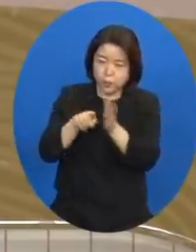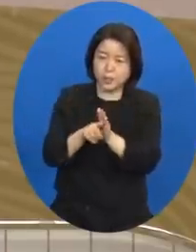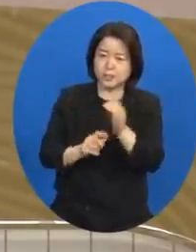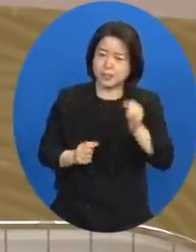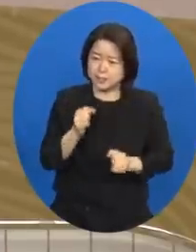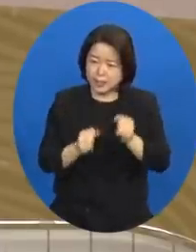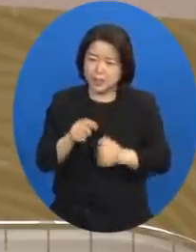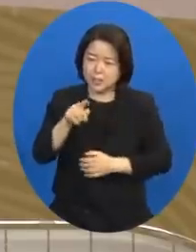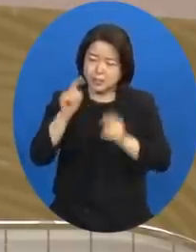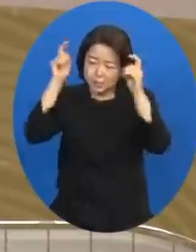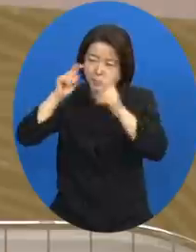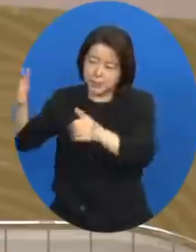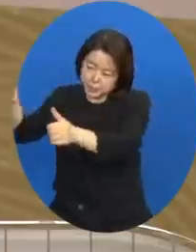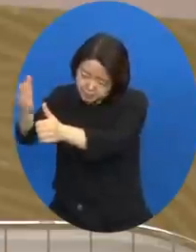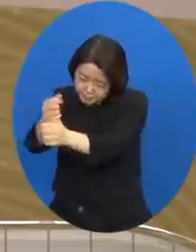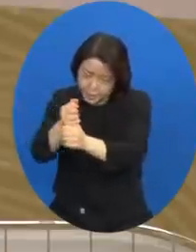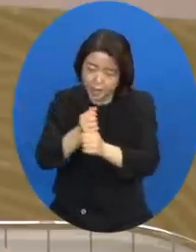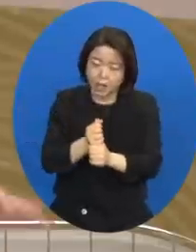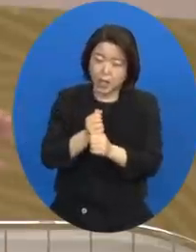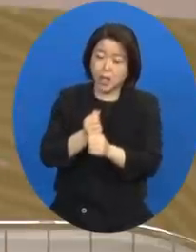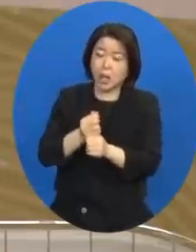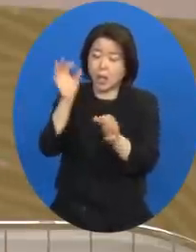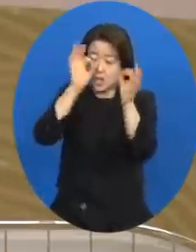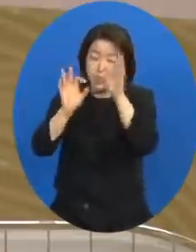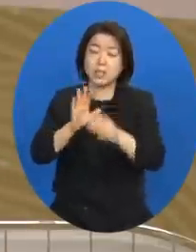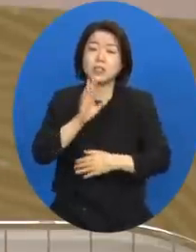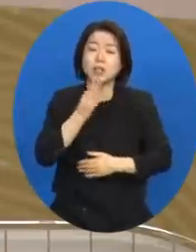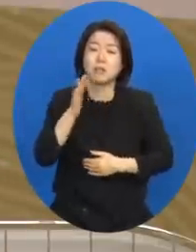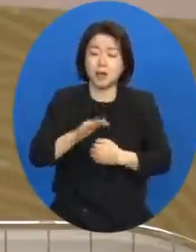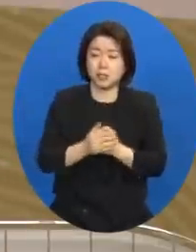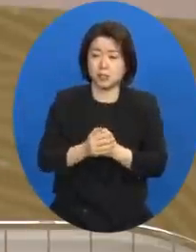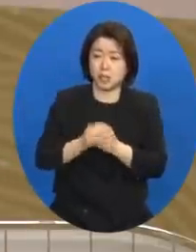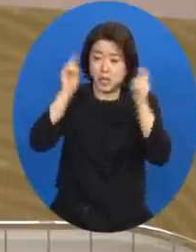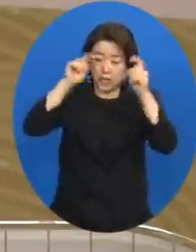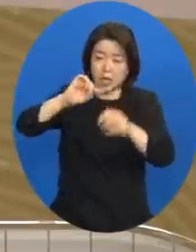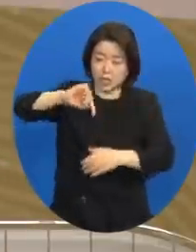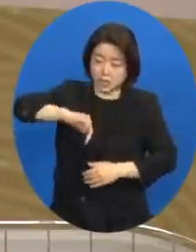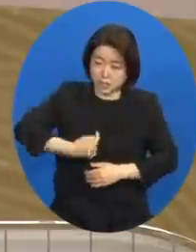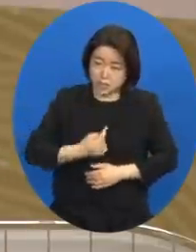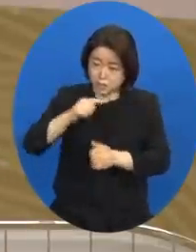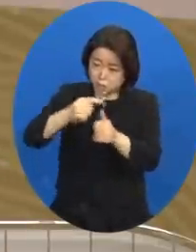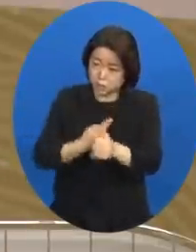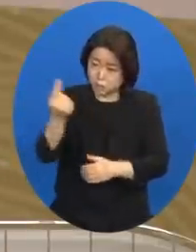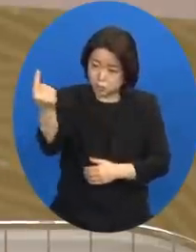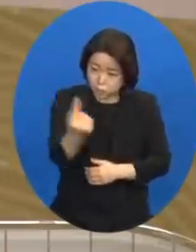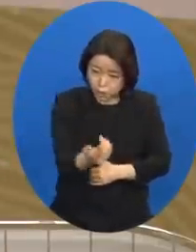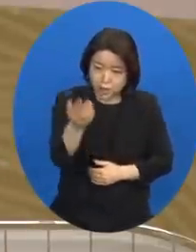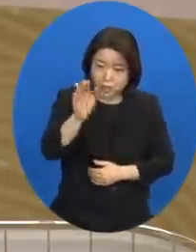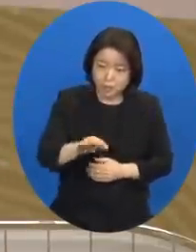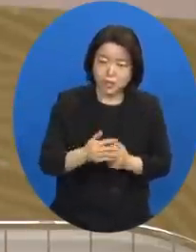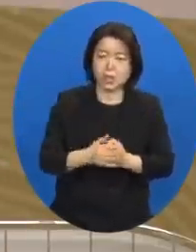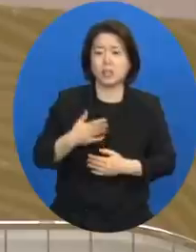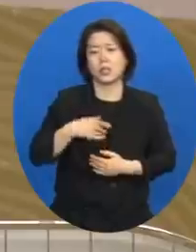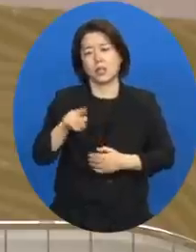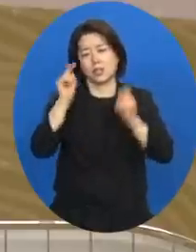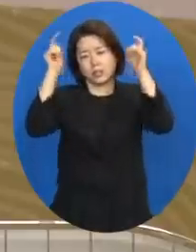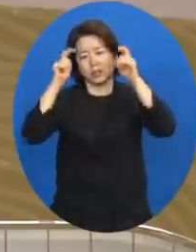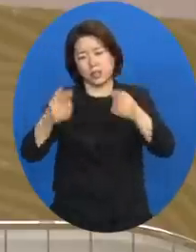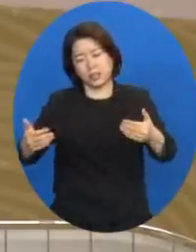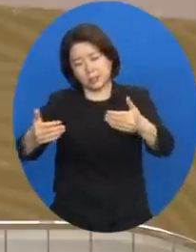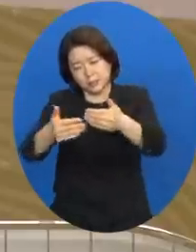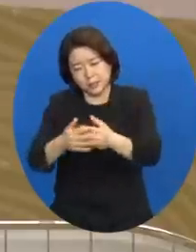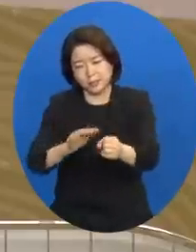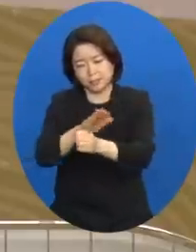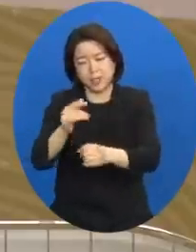달려나가서라도 그 양을 찾아와야 되는데 양이 이제 스스로 돌아왔는데 그 양을 사랑하지도 품지도